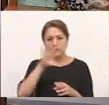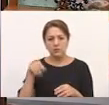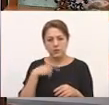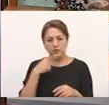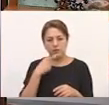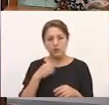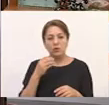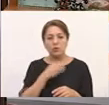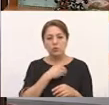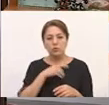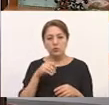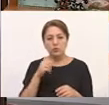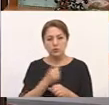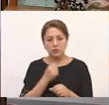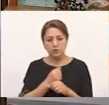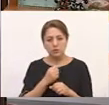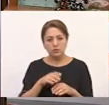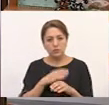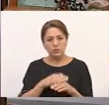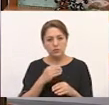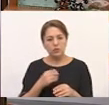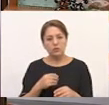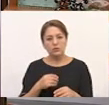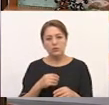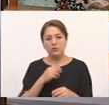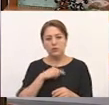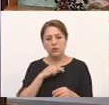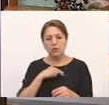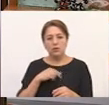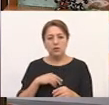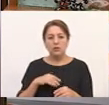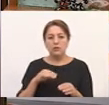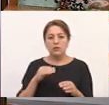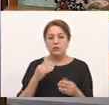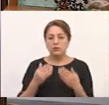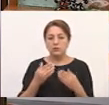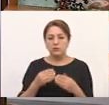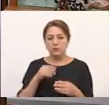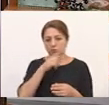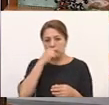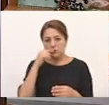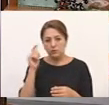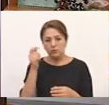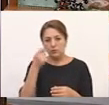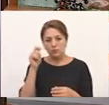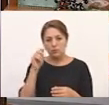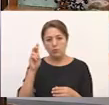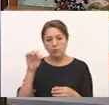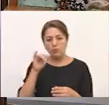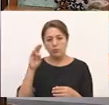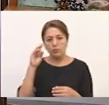доброе дело? Но сам Пушкин потом скажет, не приведи, Боже, видеть русский бунт бессмысленный